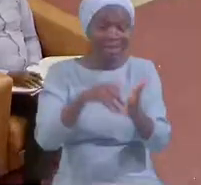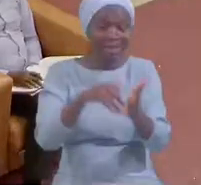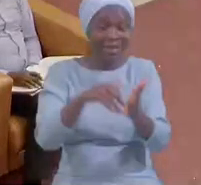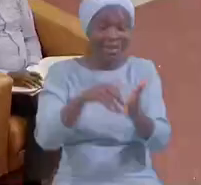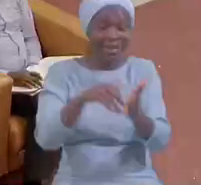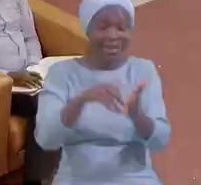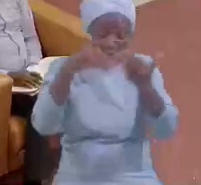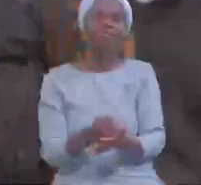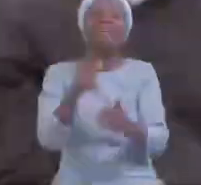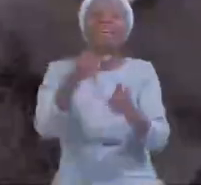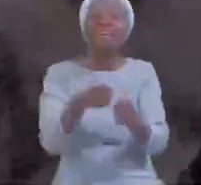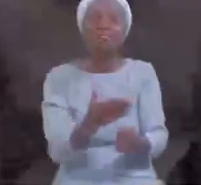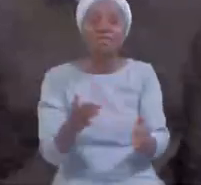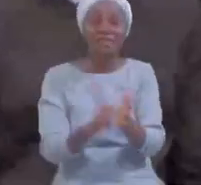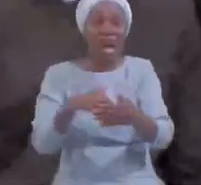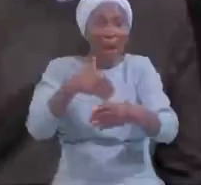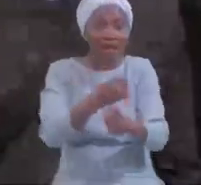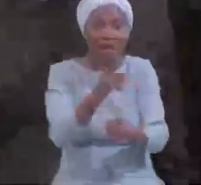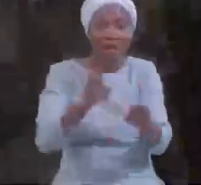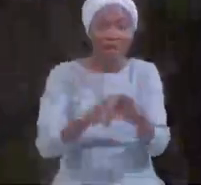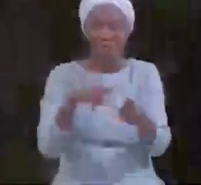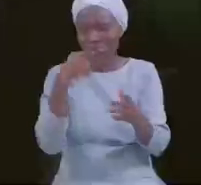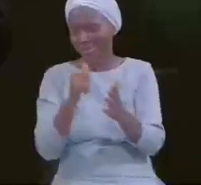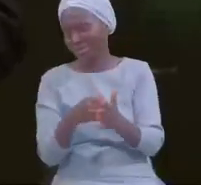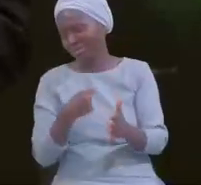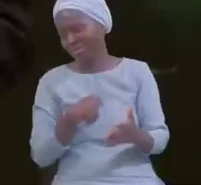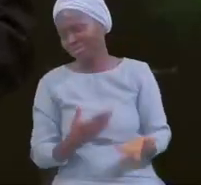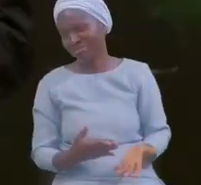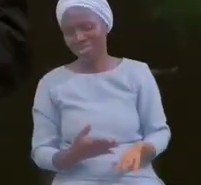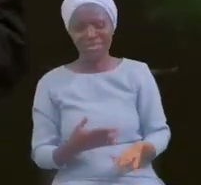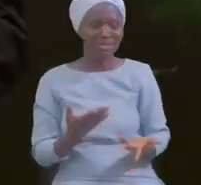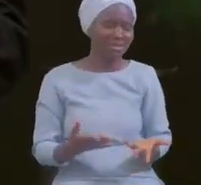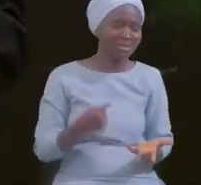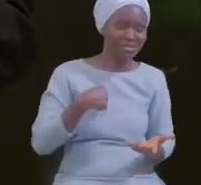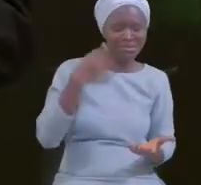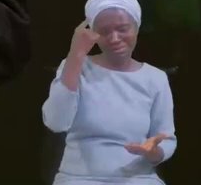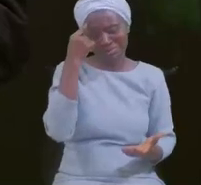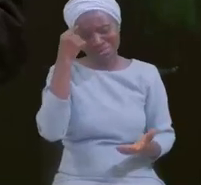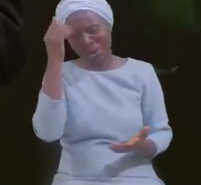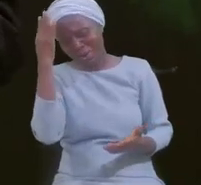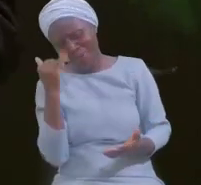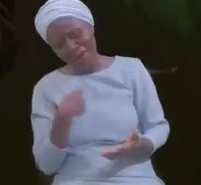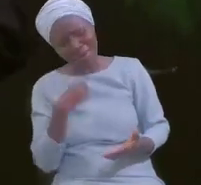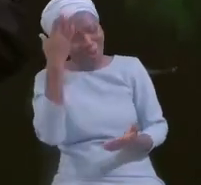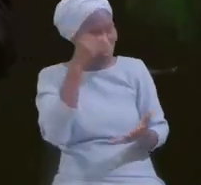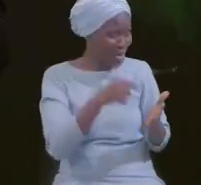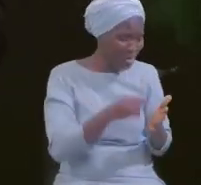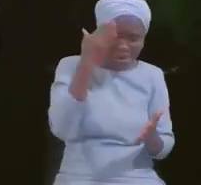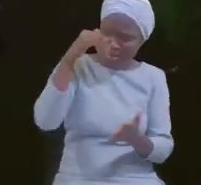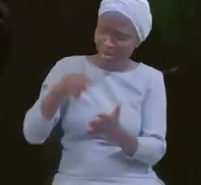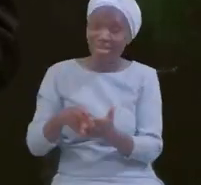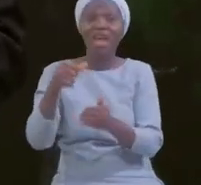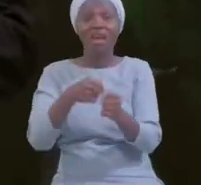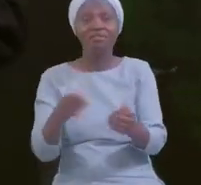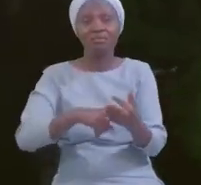Tout ce qui vous fait dire que oh, je m'étonne, pourquoi ceci et cela? Tout est effacé ce soir au nom de